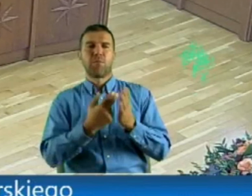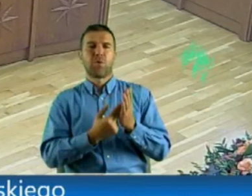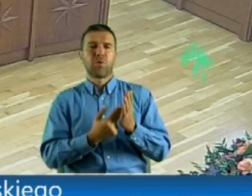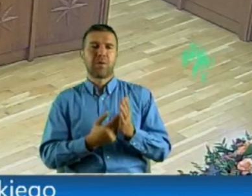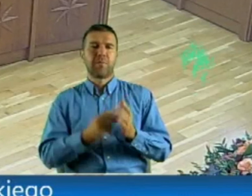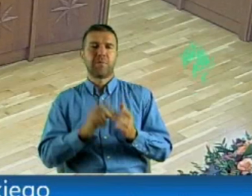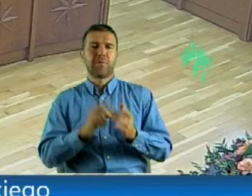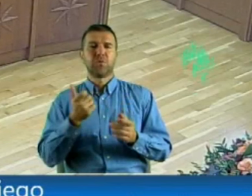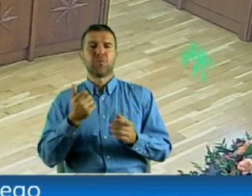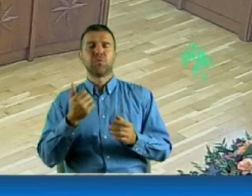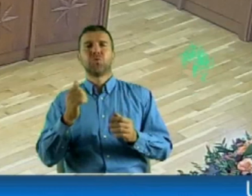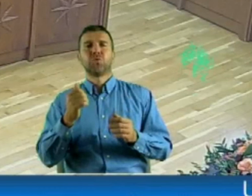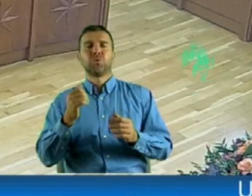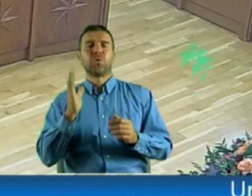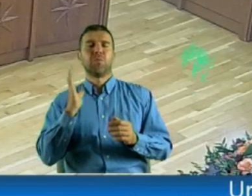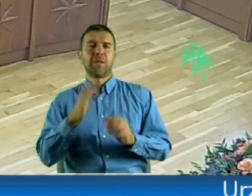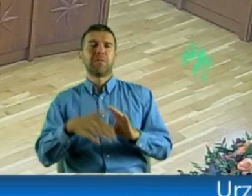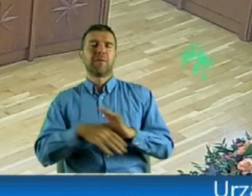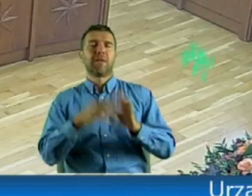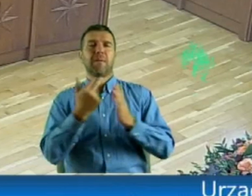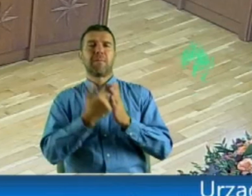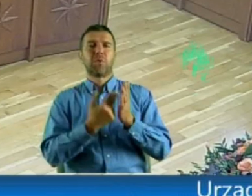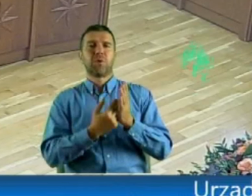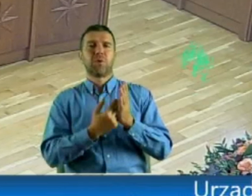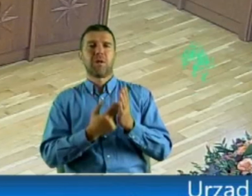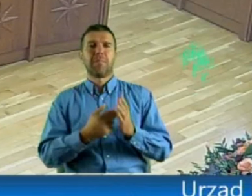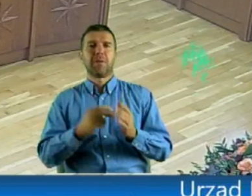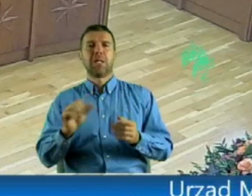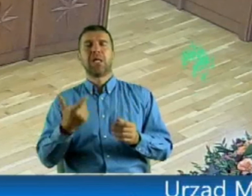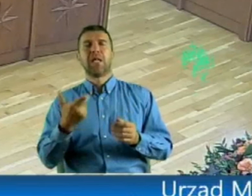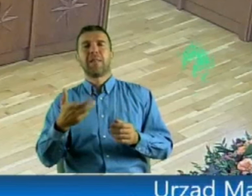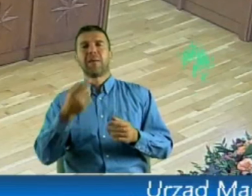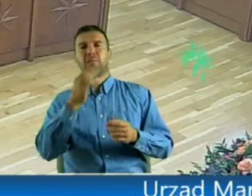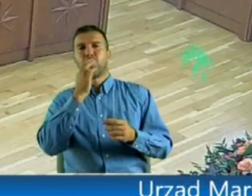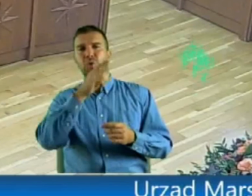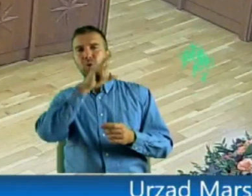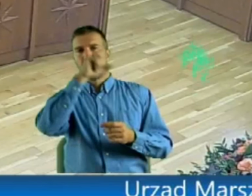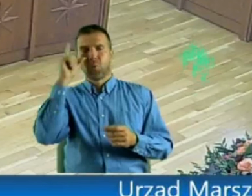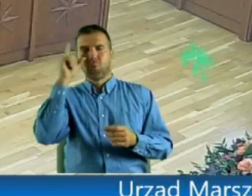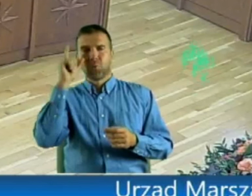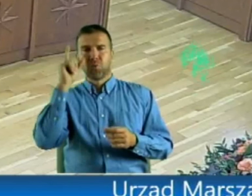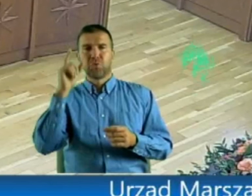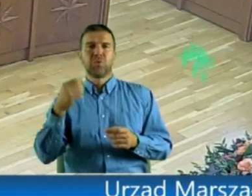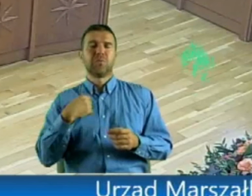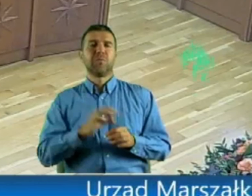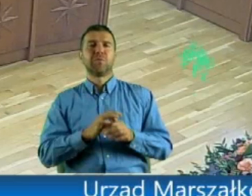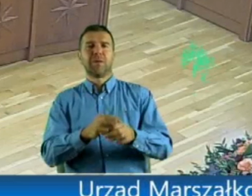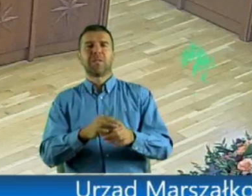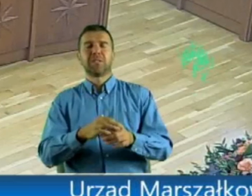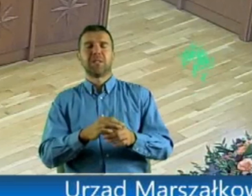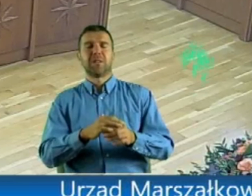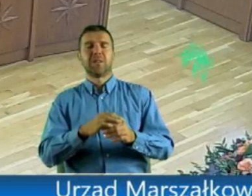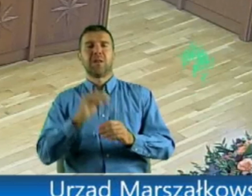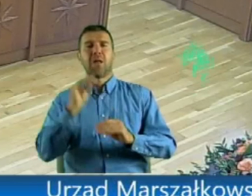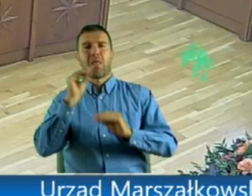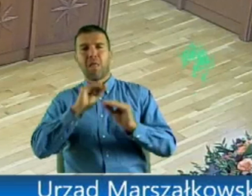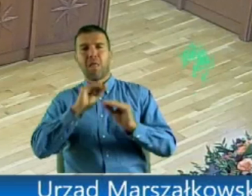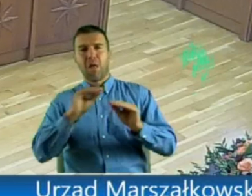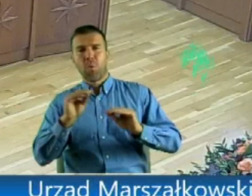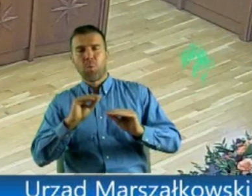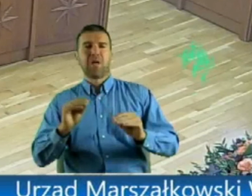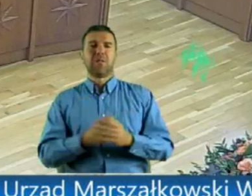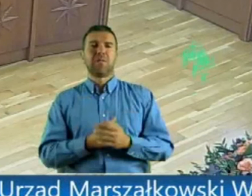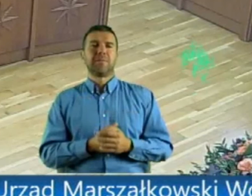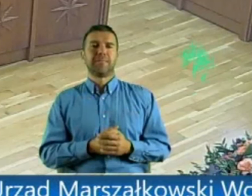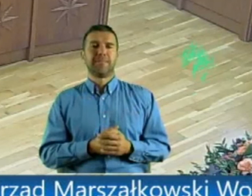nim znajdzie, na ile tych młodych ludzi będziemy obciążać przekazywaniem wiedzy. Chciałbym, żeby jednak to wydarzenie